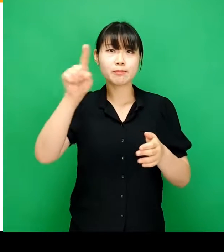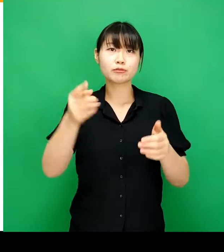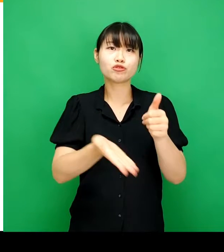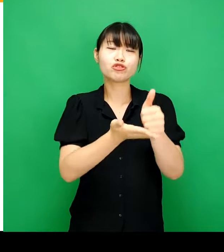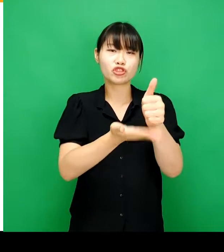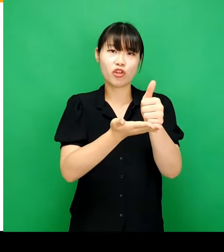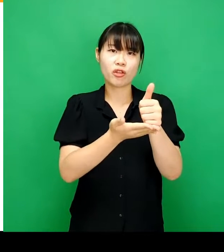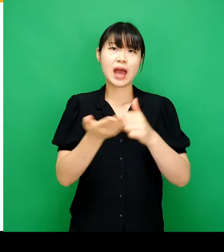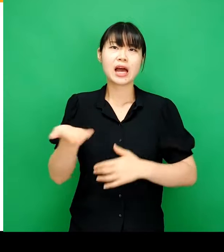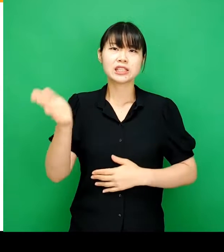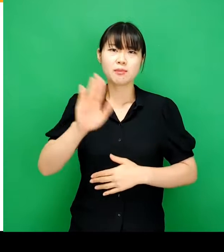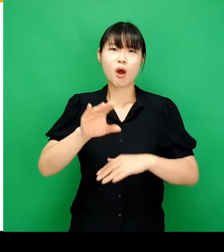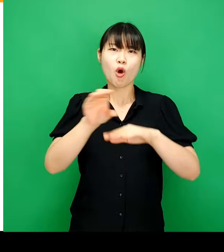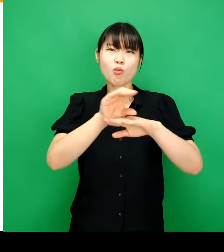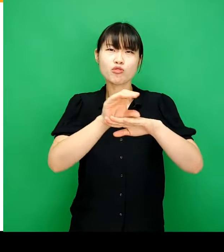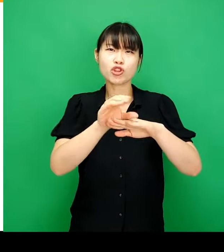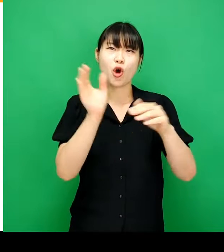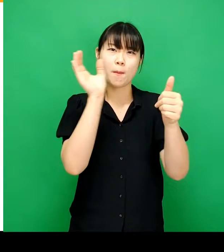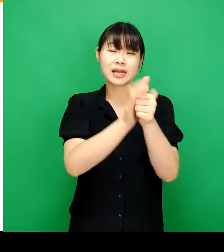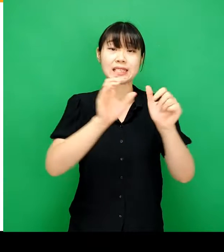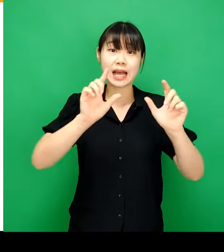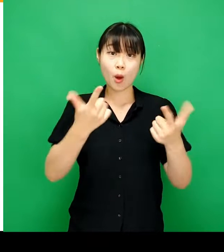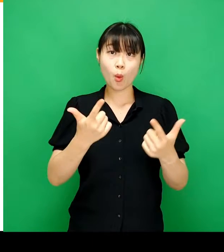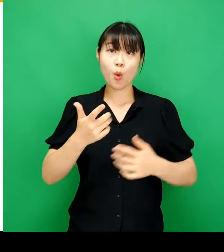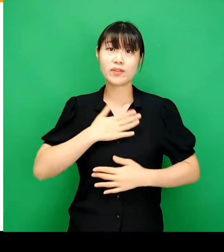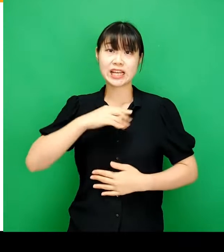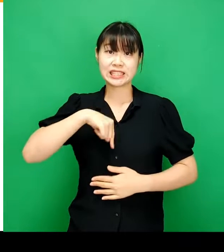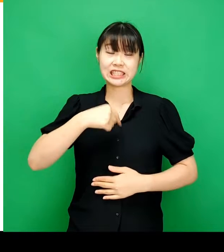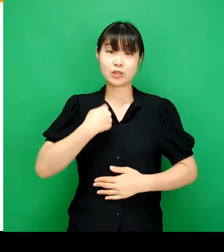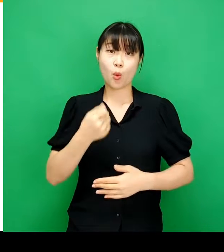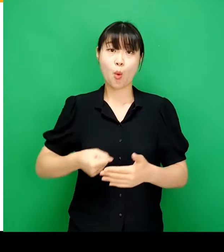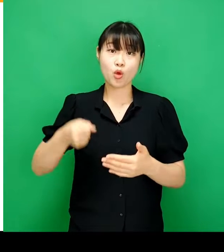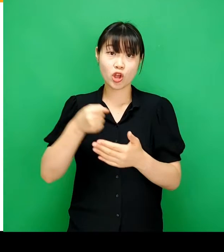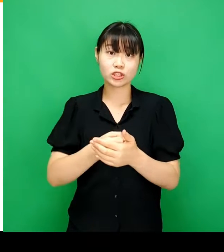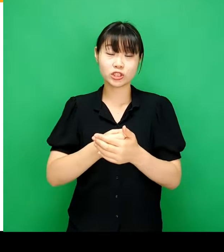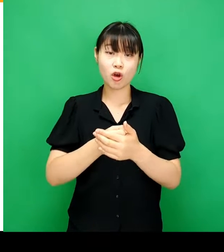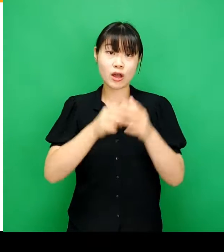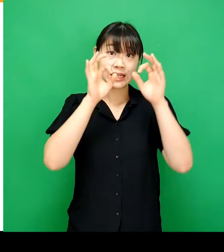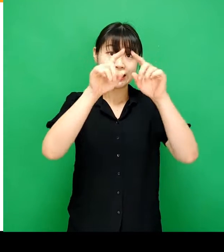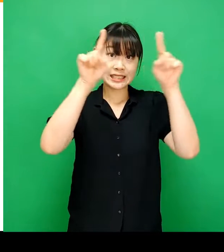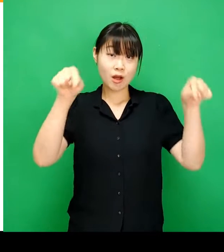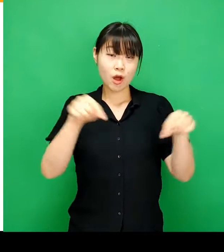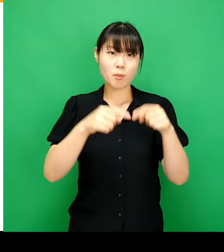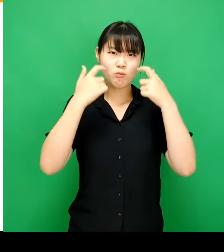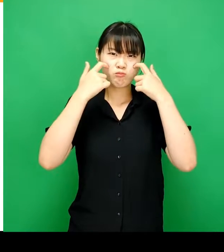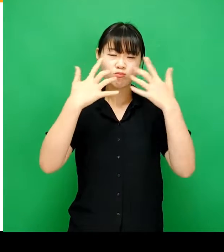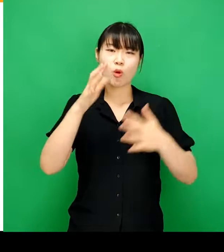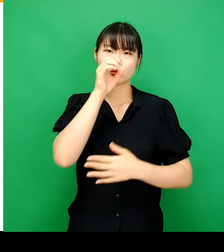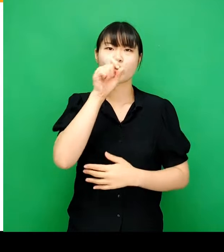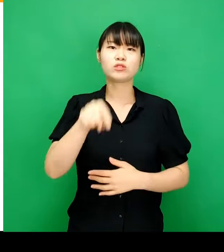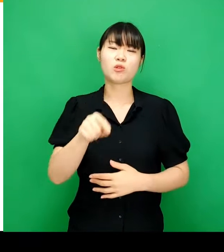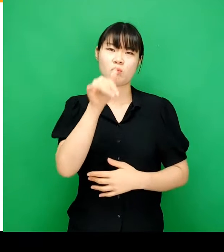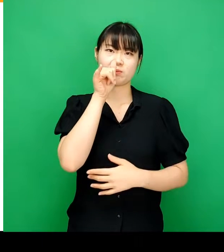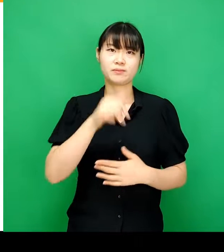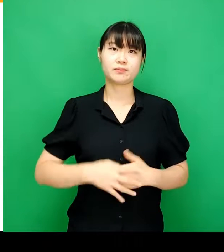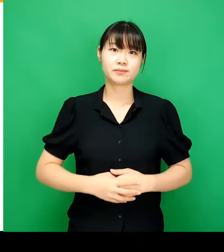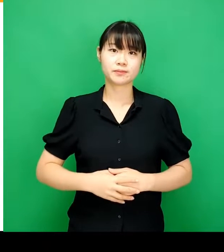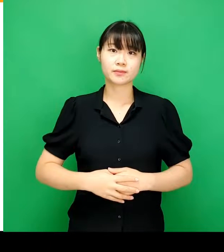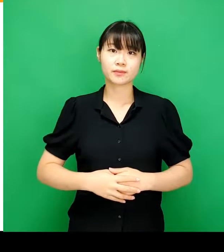줍니다. 하지만 컴퓨터에 맡기지 않고 본인이 결정해서 시각화를 하면 분명한 장점이